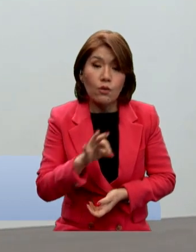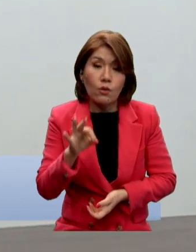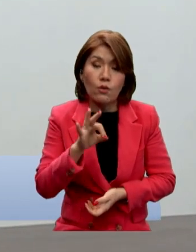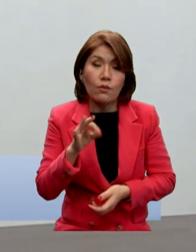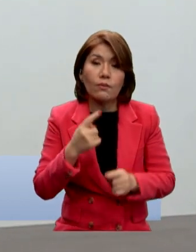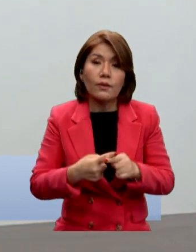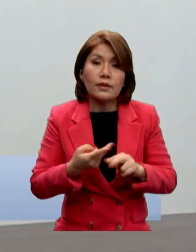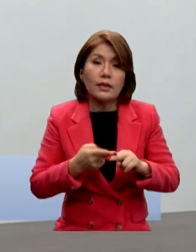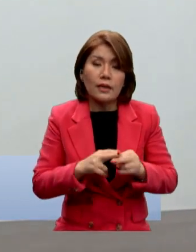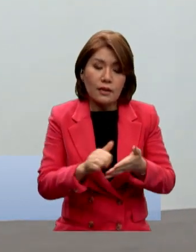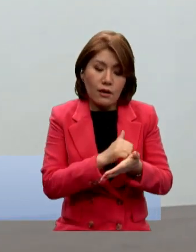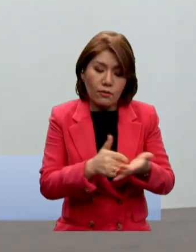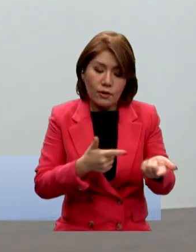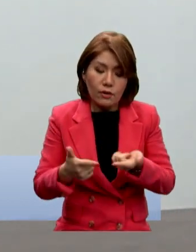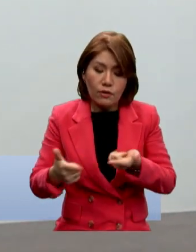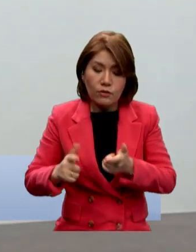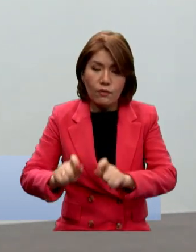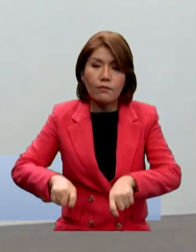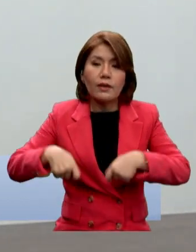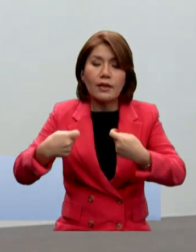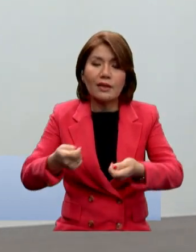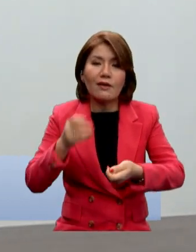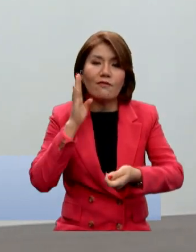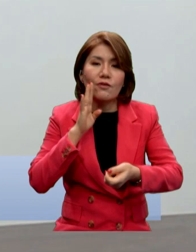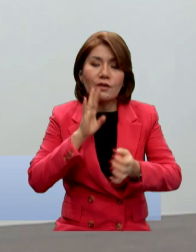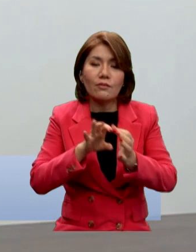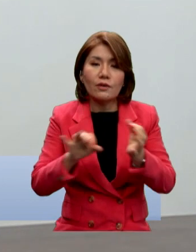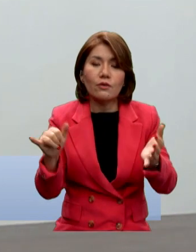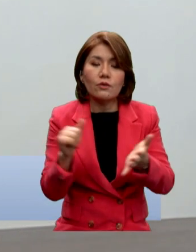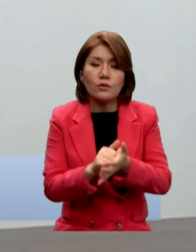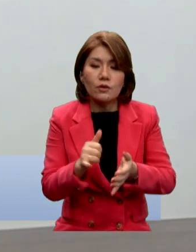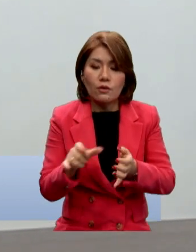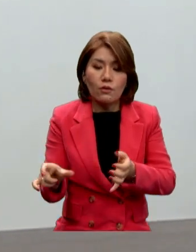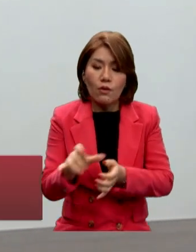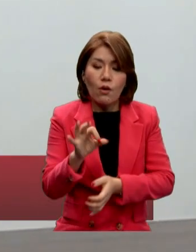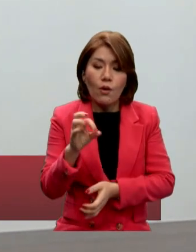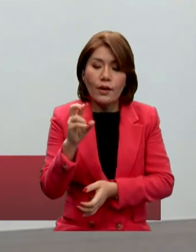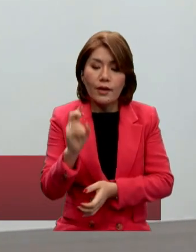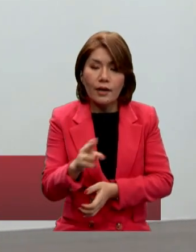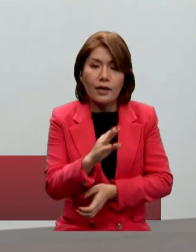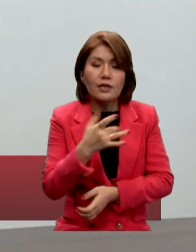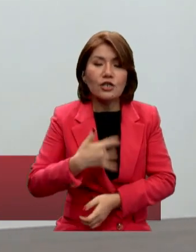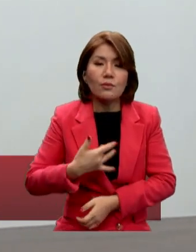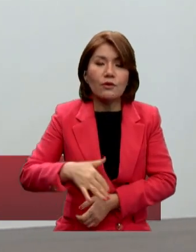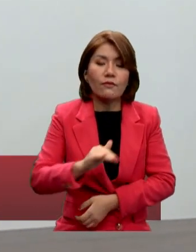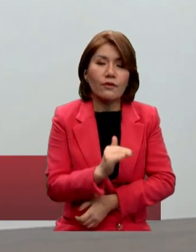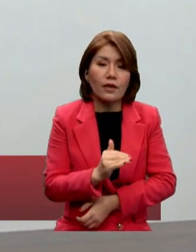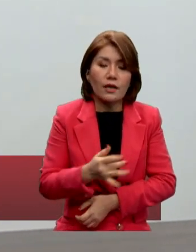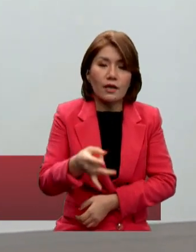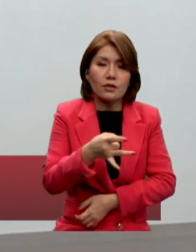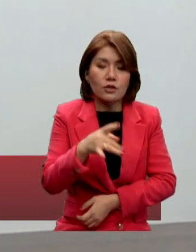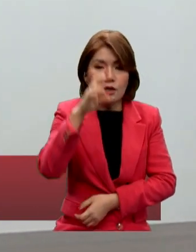Кроме того, готовят документы для передачи водораспределительных устройств, расположенных за водоузлом ОЕК по реке Талас, Жамбылскому филиалу